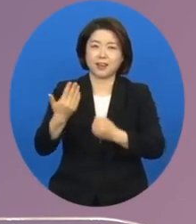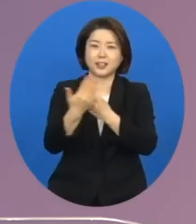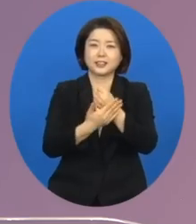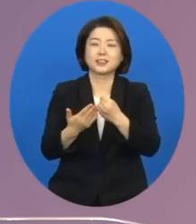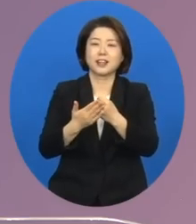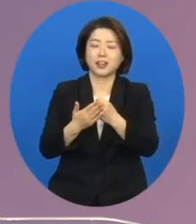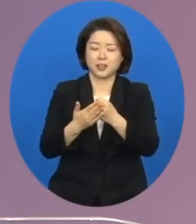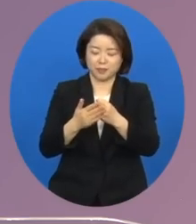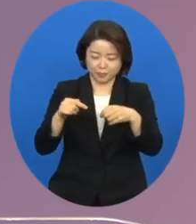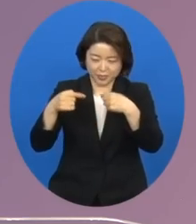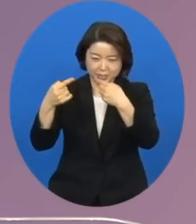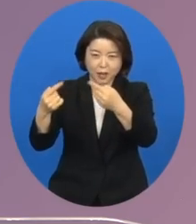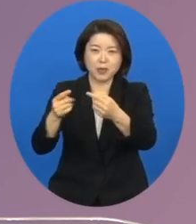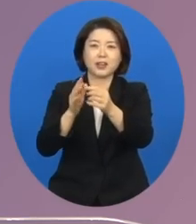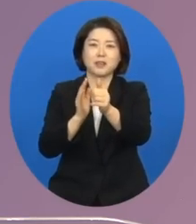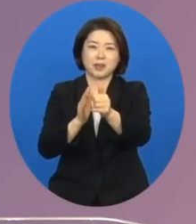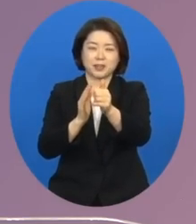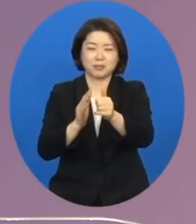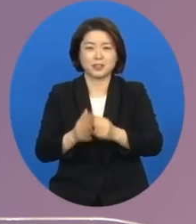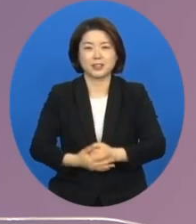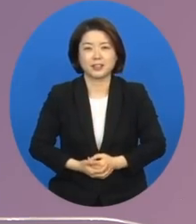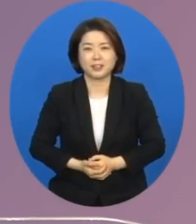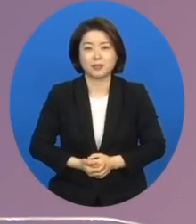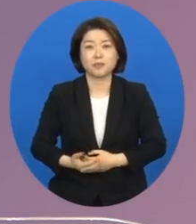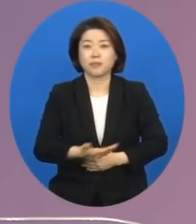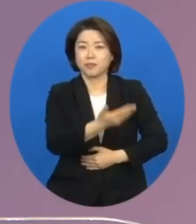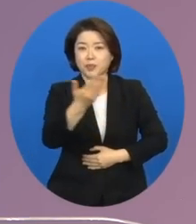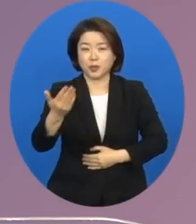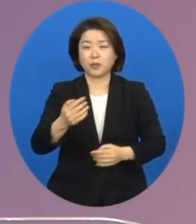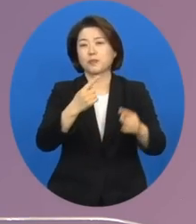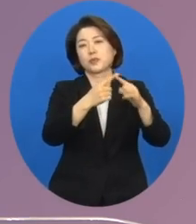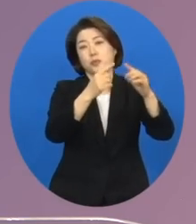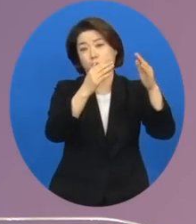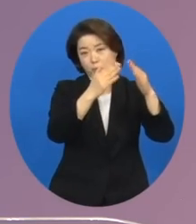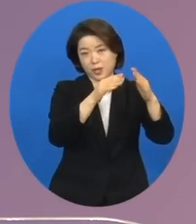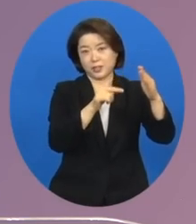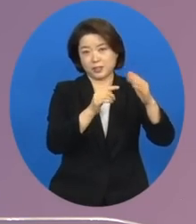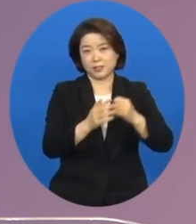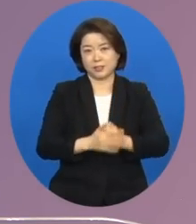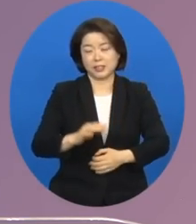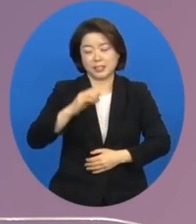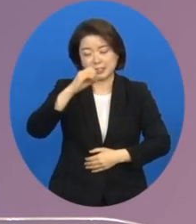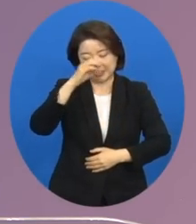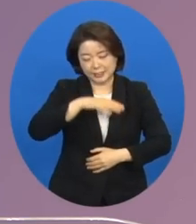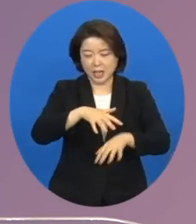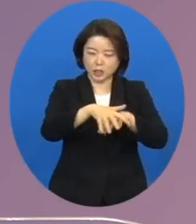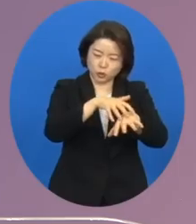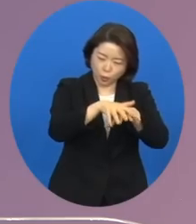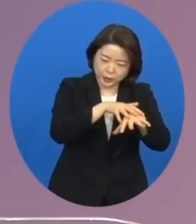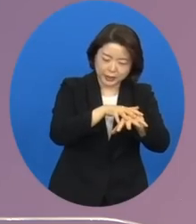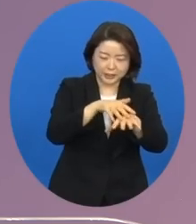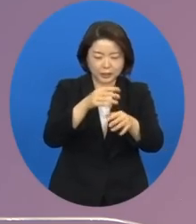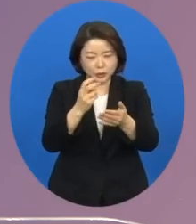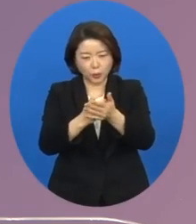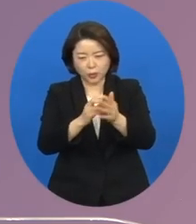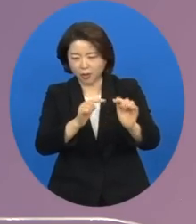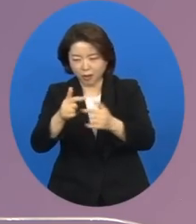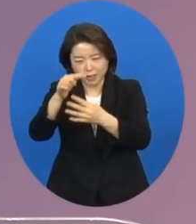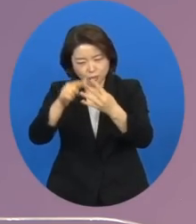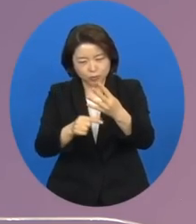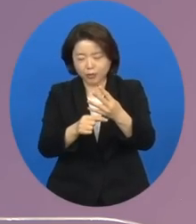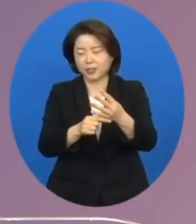거하시기를 축복합니다 여러분 교회는요 단지 조직이나 제도가 아닙니다